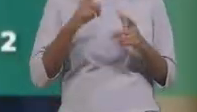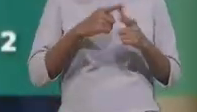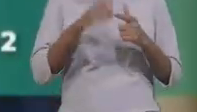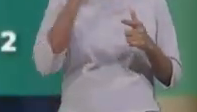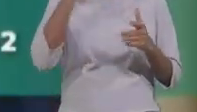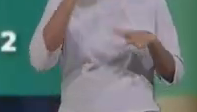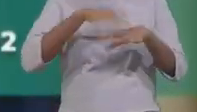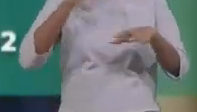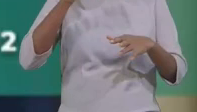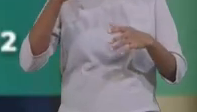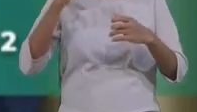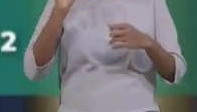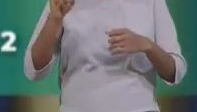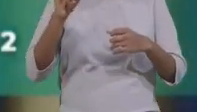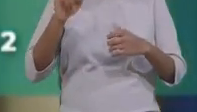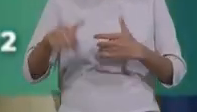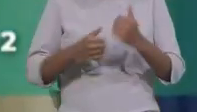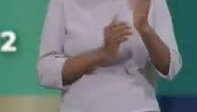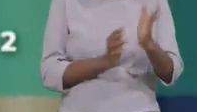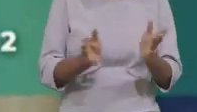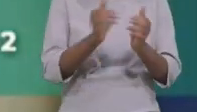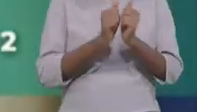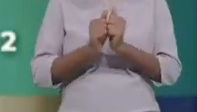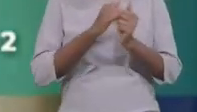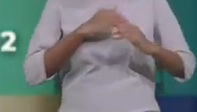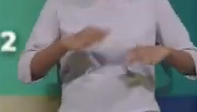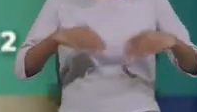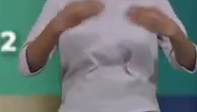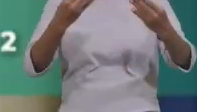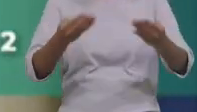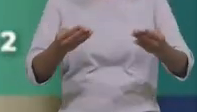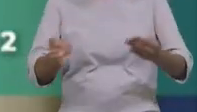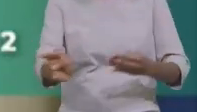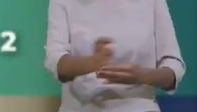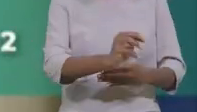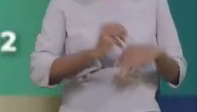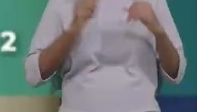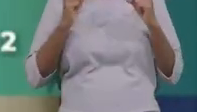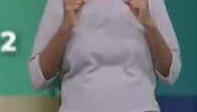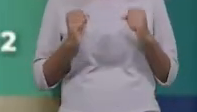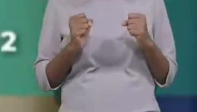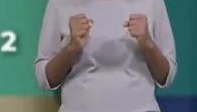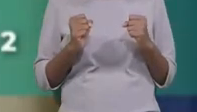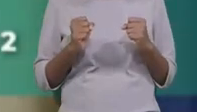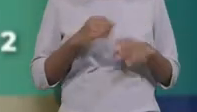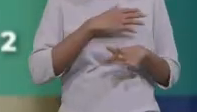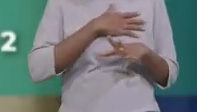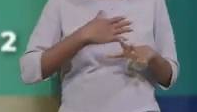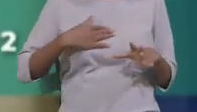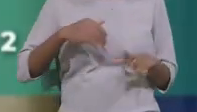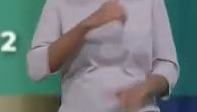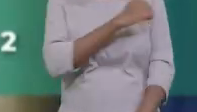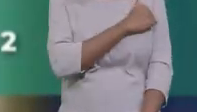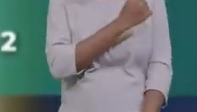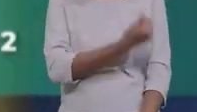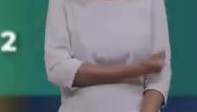Matthieu 9, 1. Jésus ayant assemblé les 12, leur donna force et